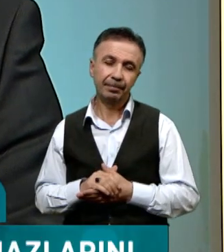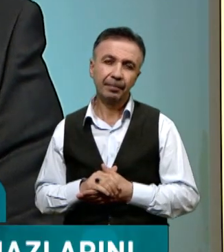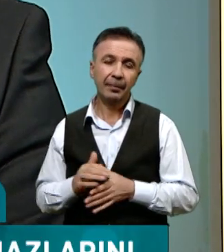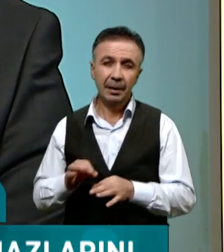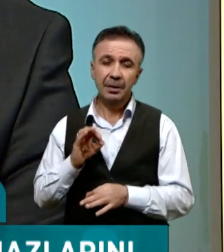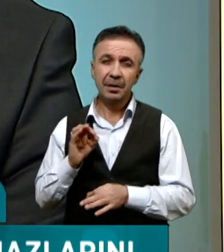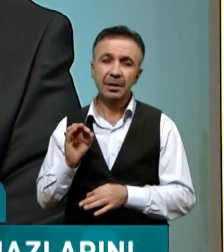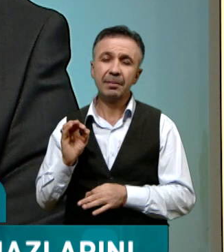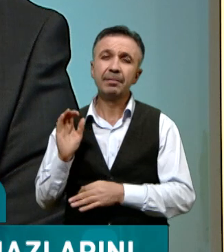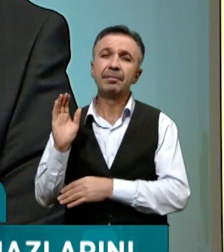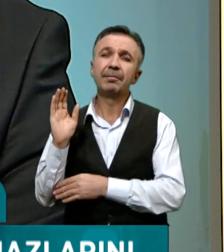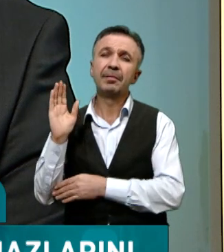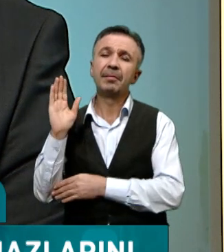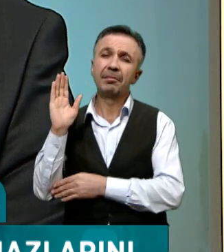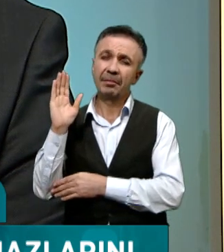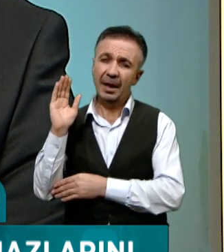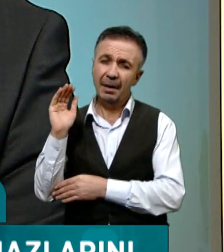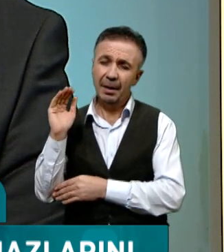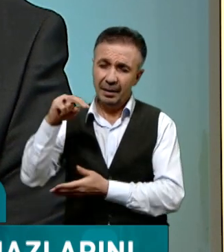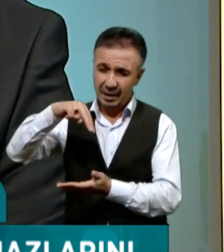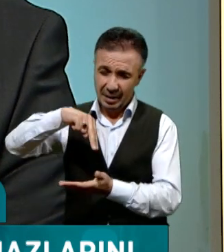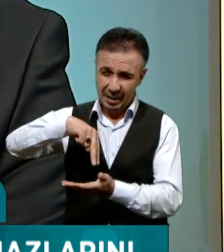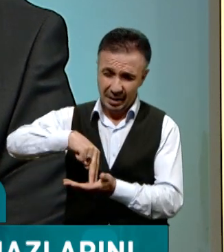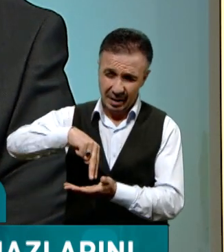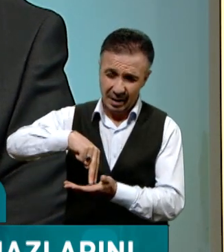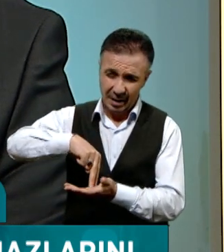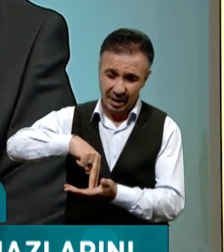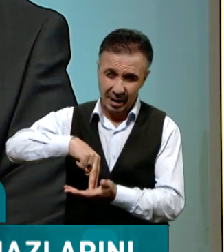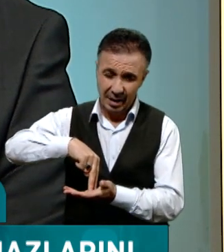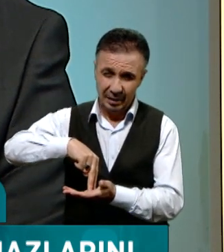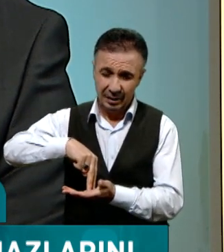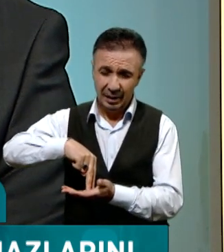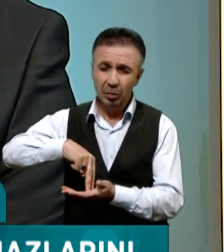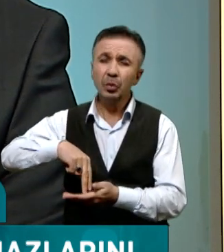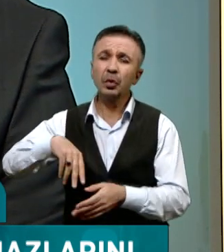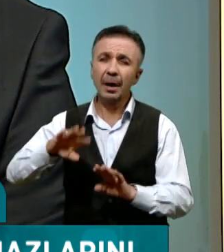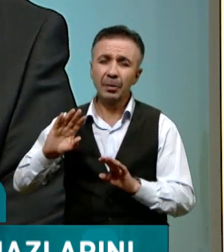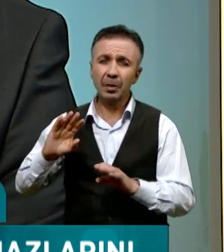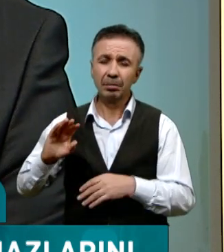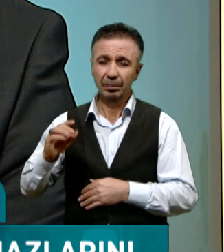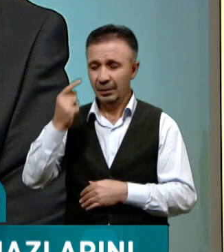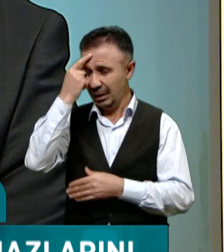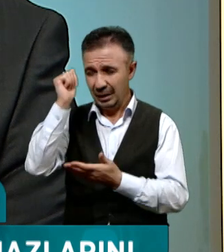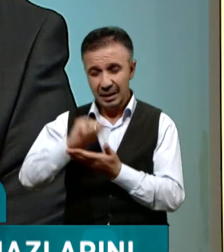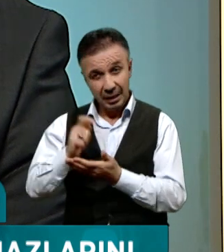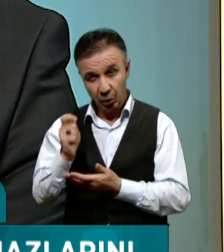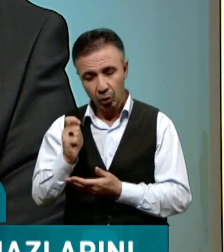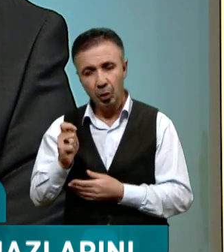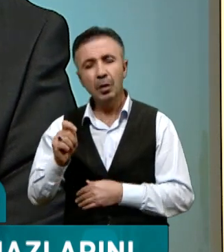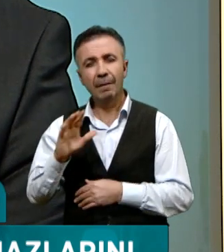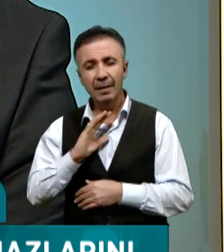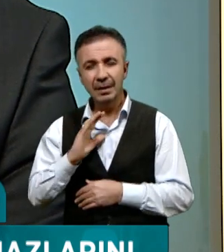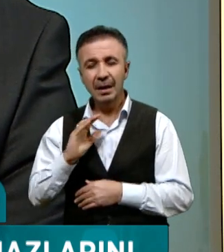kişi eğilmekte, ayakta durmakta, eğilmekteki kastım rükû diyorum. Hı hı hı. Peki secdeye gitmekte zorlanıyorsa,